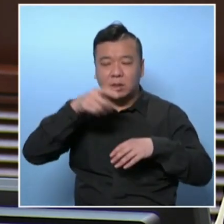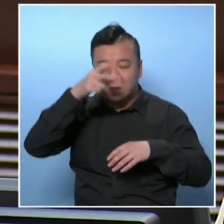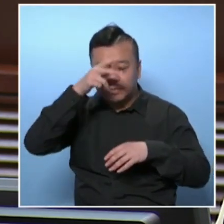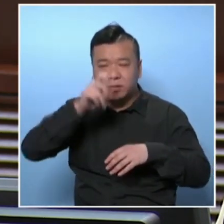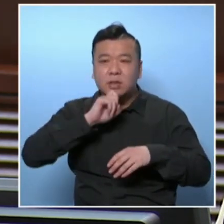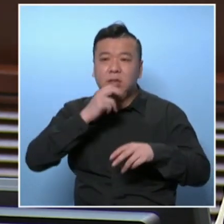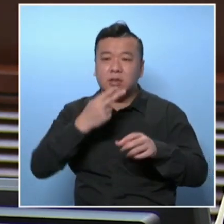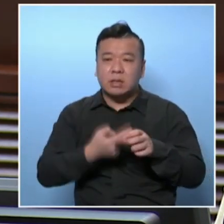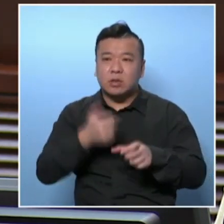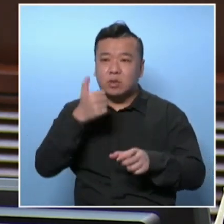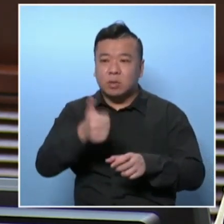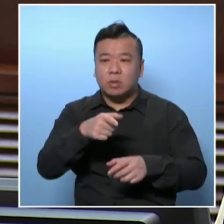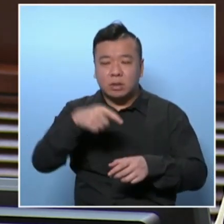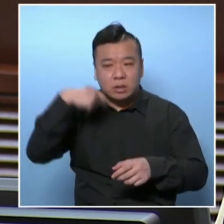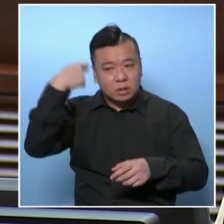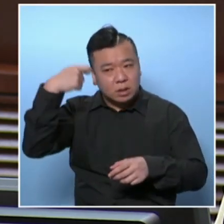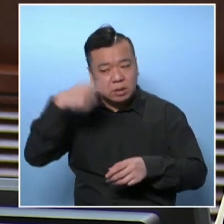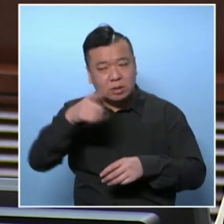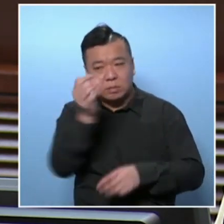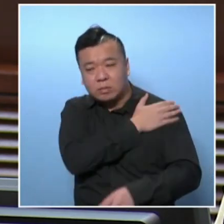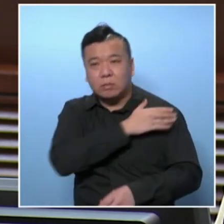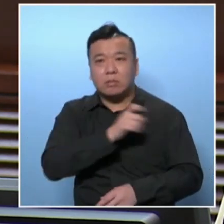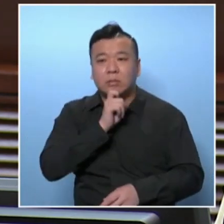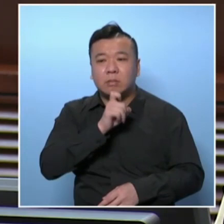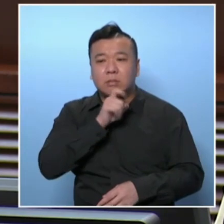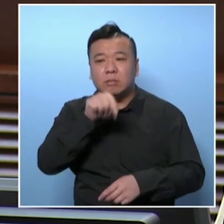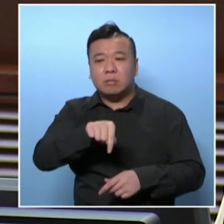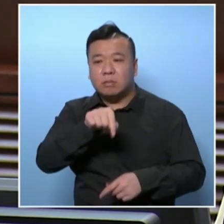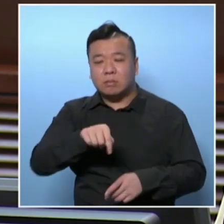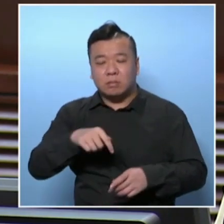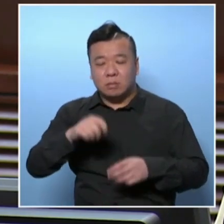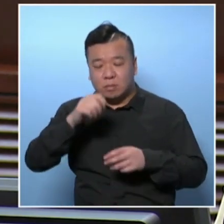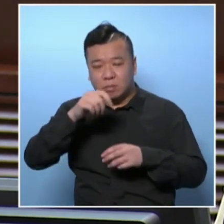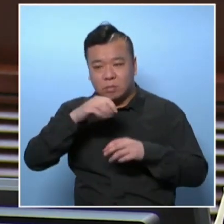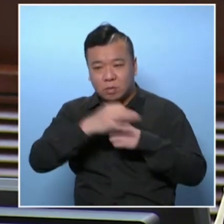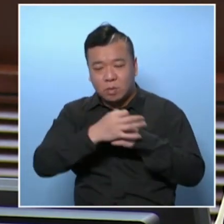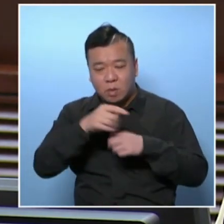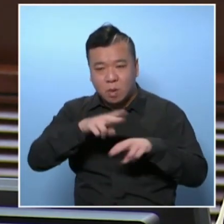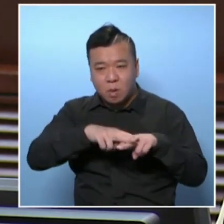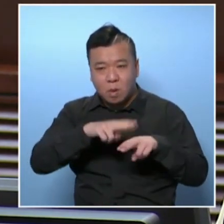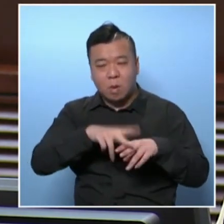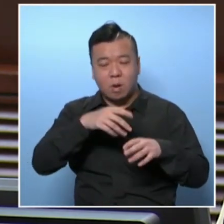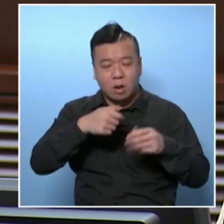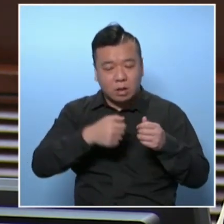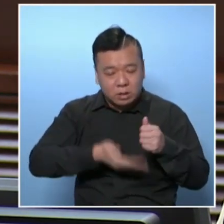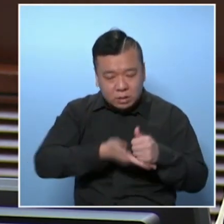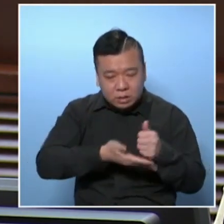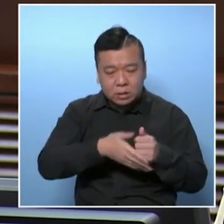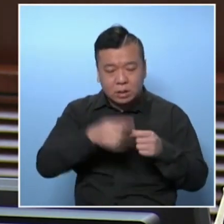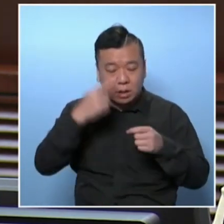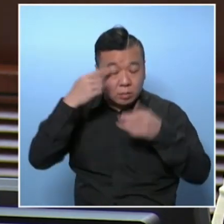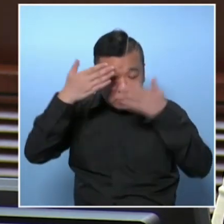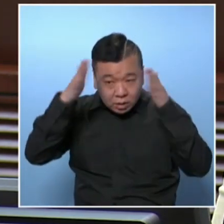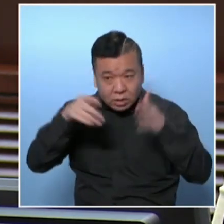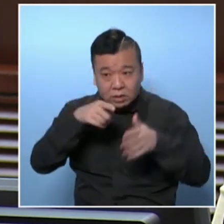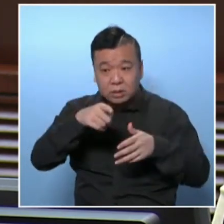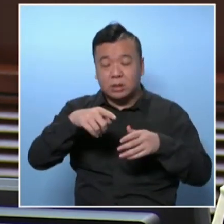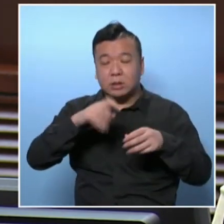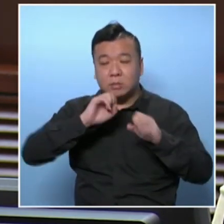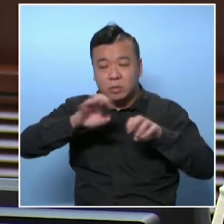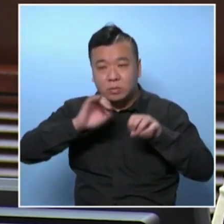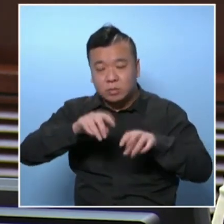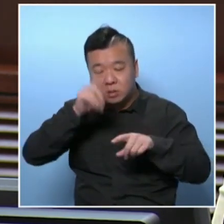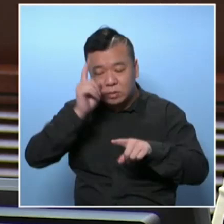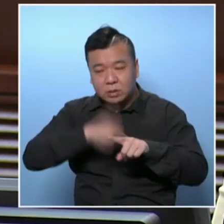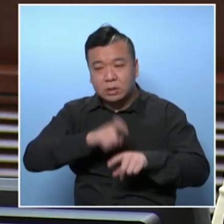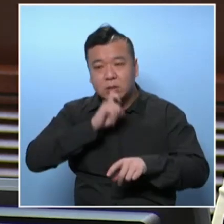質素嘅新一代，對社會有承擔，對國家具國家觀念、香港情懷同埋國際視野。施政報告裏面都有講